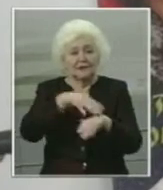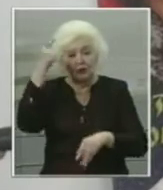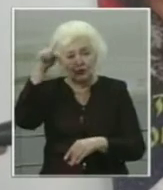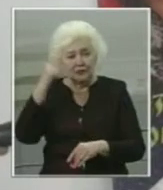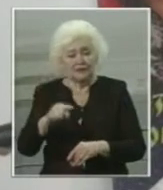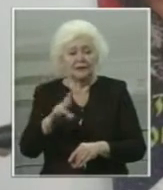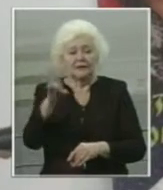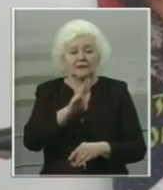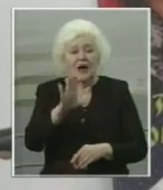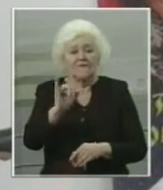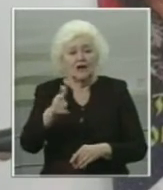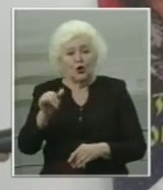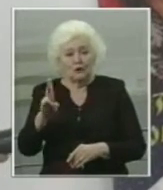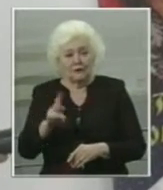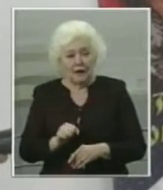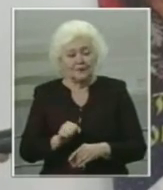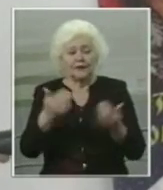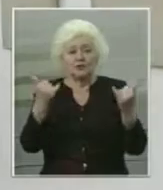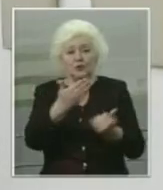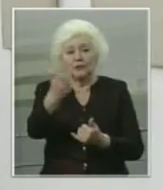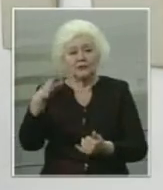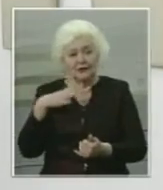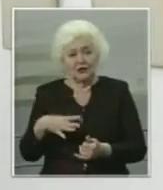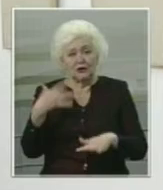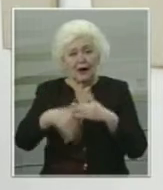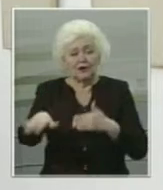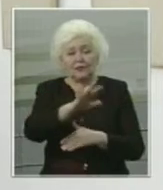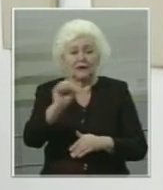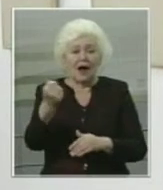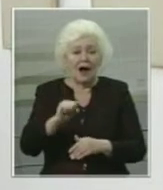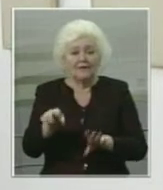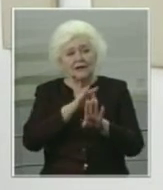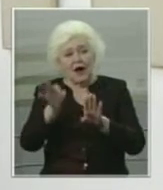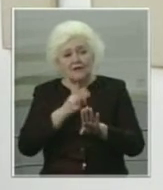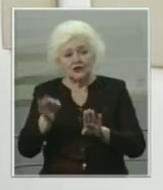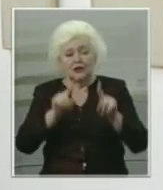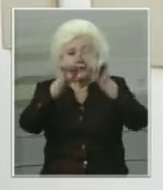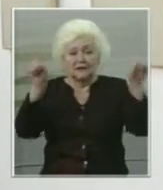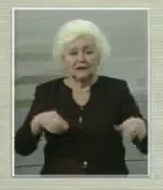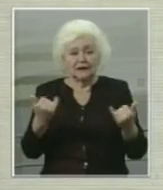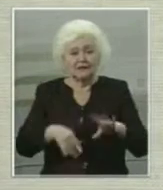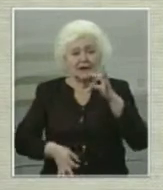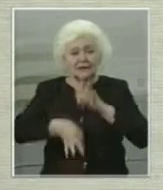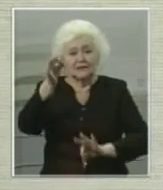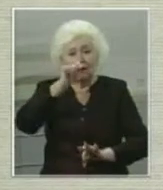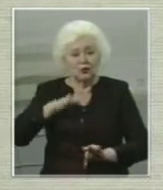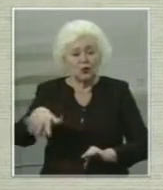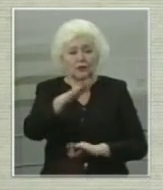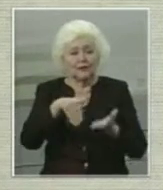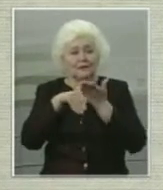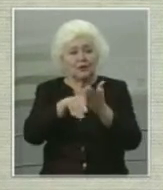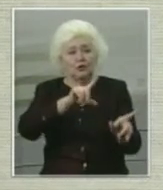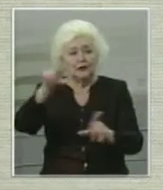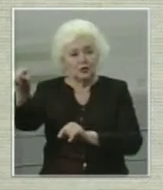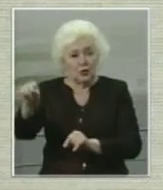творчості Наталія Вигоднар. Сьогодні на неї чекали в Херсоні, але авторка вишиваних картин зараз на сході країни з волонтерською